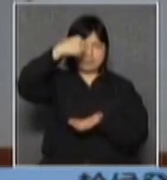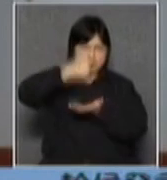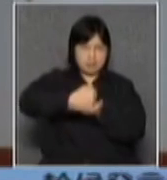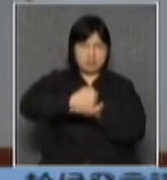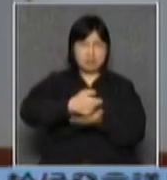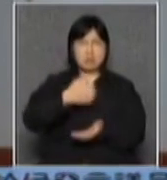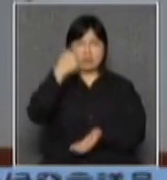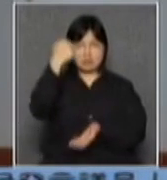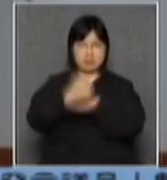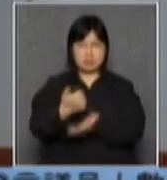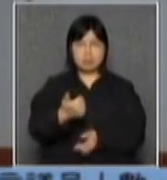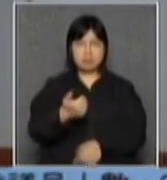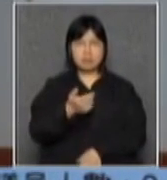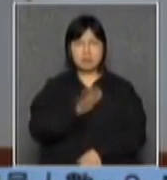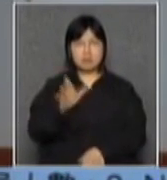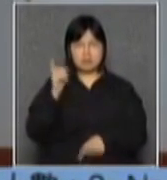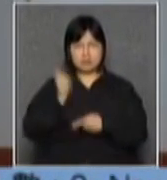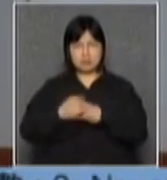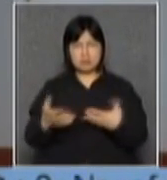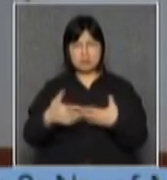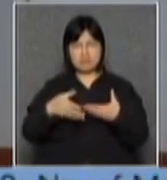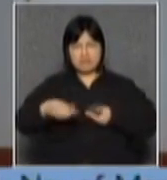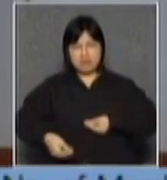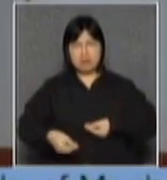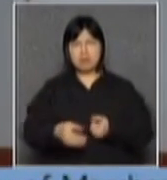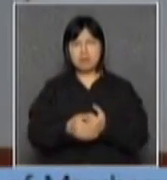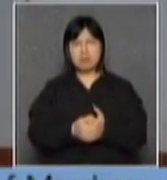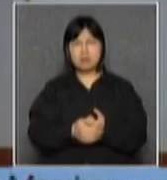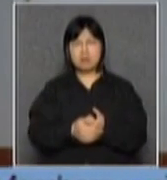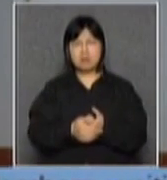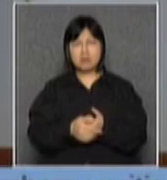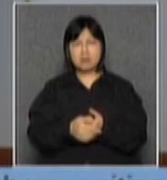你唔係，你話我一定係要攬住死，因為咧呢個